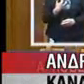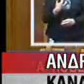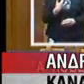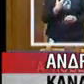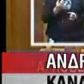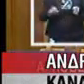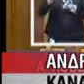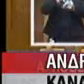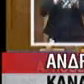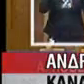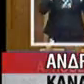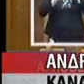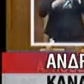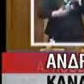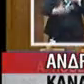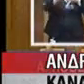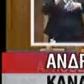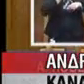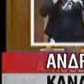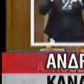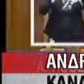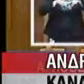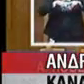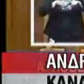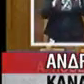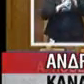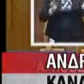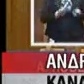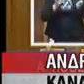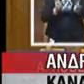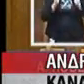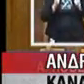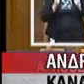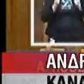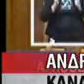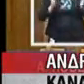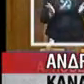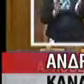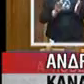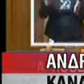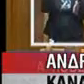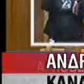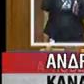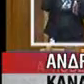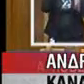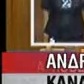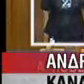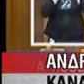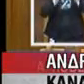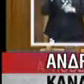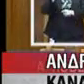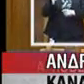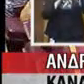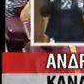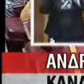μεταπολίτευσης. Όταν η πατρίδα σου κάτι χρειάζεται, θα το κάνεις, και αν είναι να υποστείς ένα πολιτικό κόστος, γι' αυτό είσαι